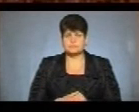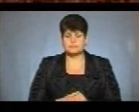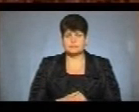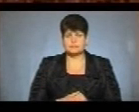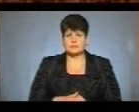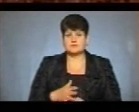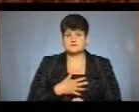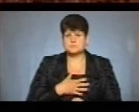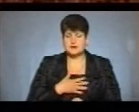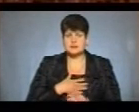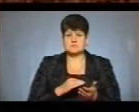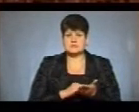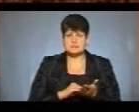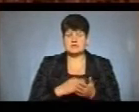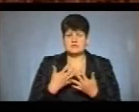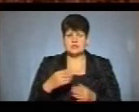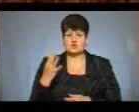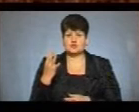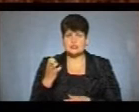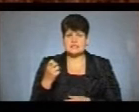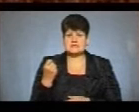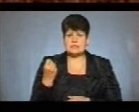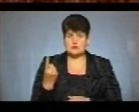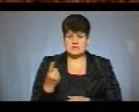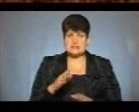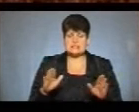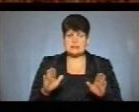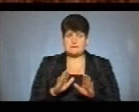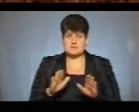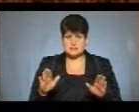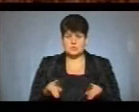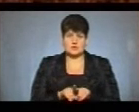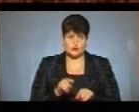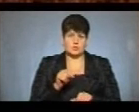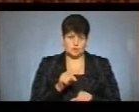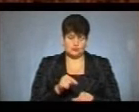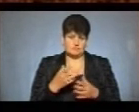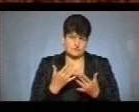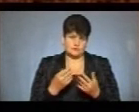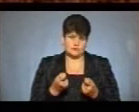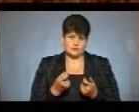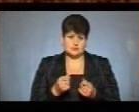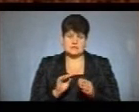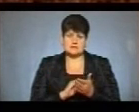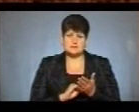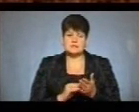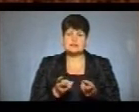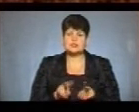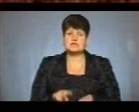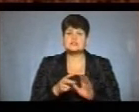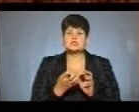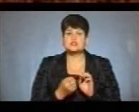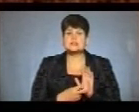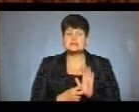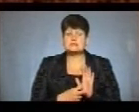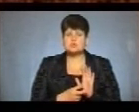ми записали вже 411 пісень, деякі тут записали вже, і залишилося ще 700.